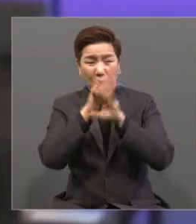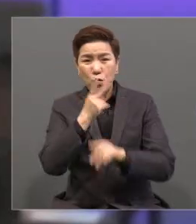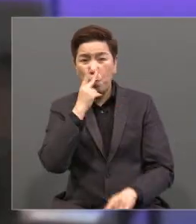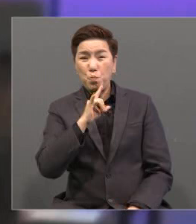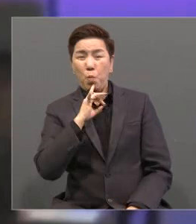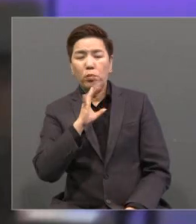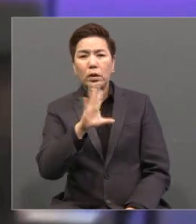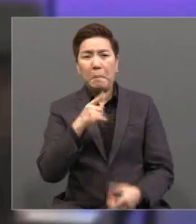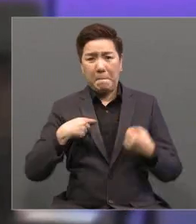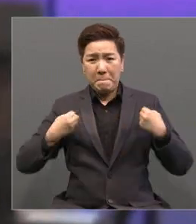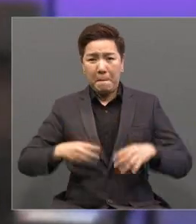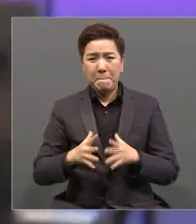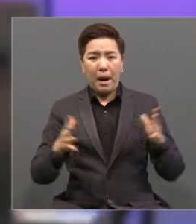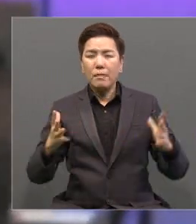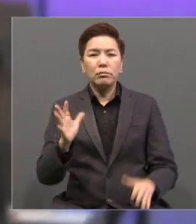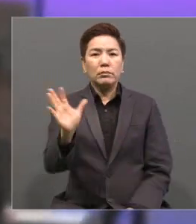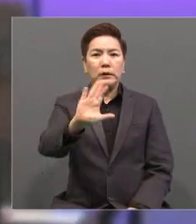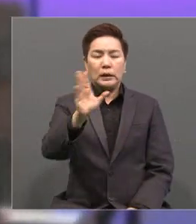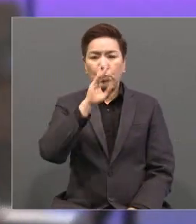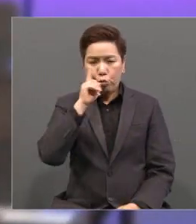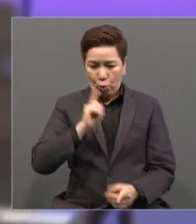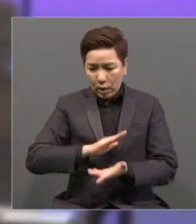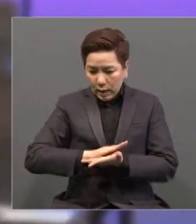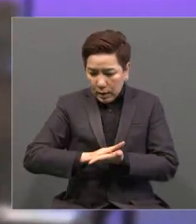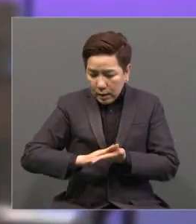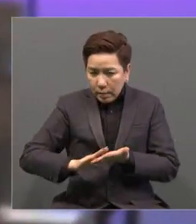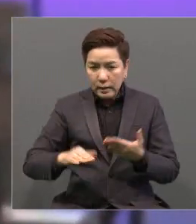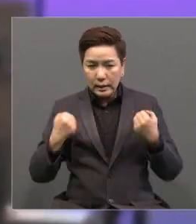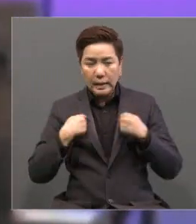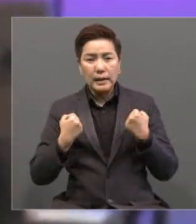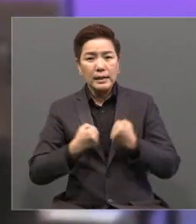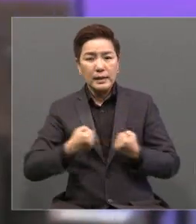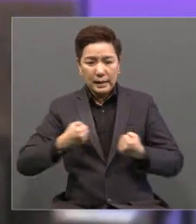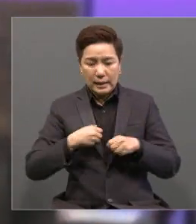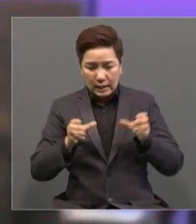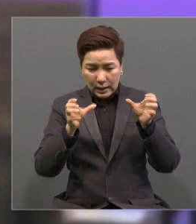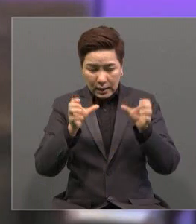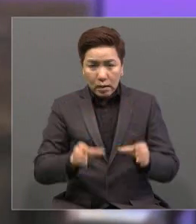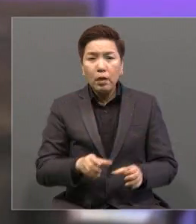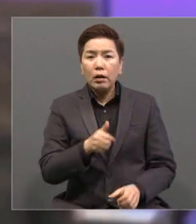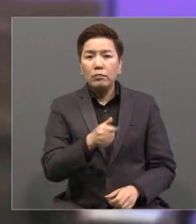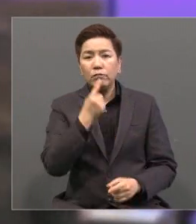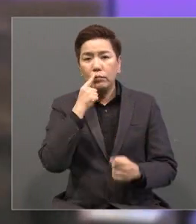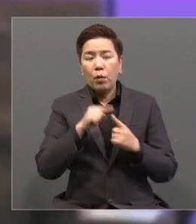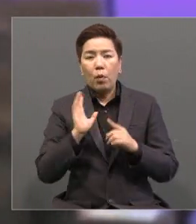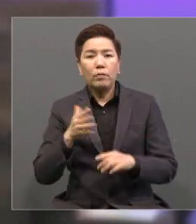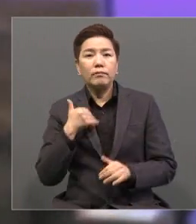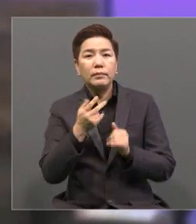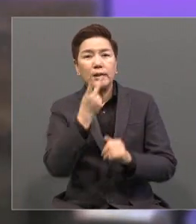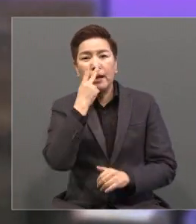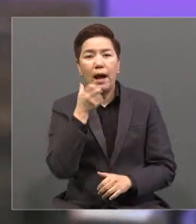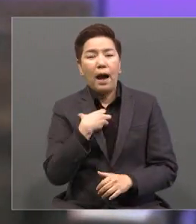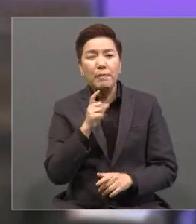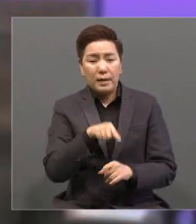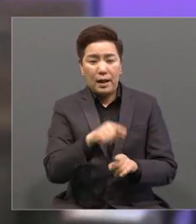ดูไม่ดีหรือโชว์อะไรมากมายเพราะถ้าแต่งตัวเรียบร้อยใส่เสื้อยืดกางเกงขายาวอันนี้ก็คงไม่ดึงดูดลูกค้า